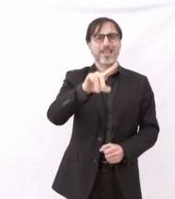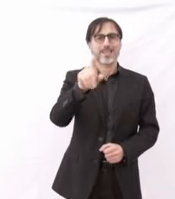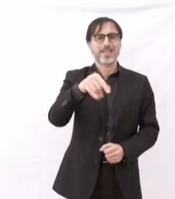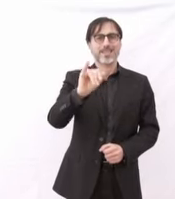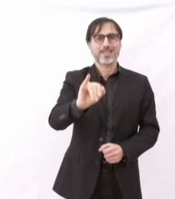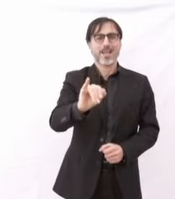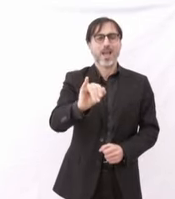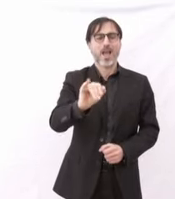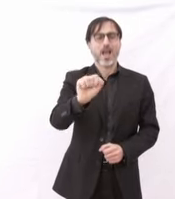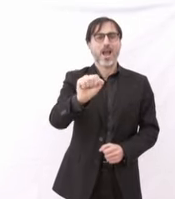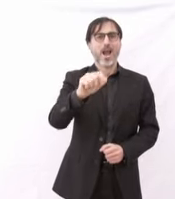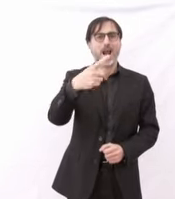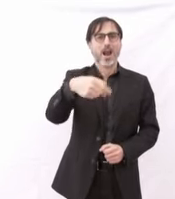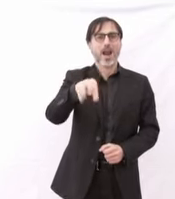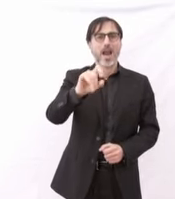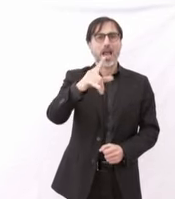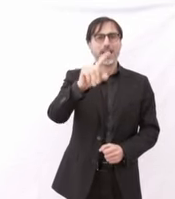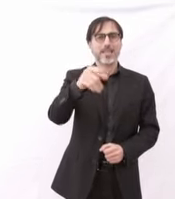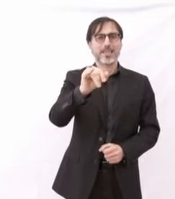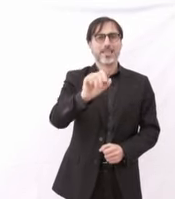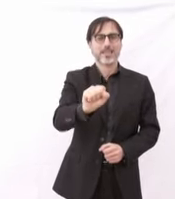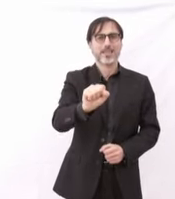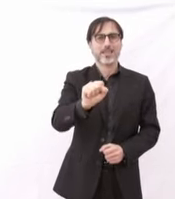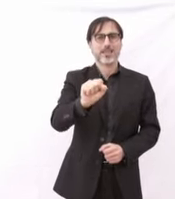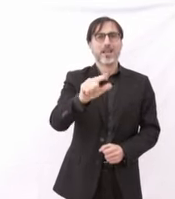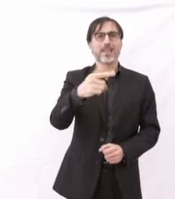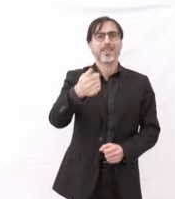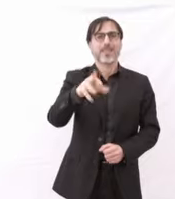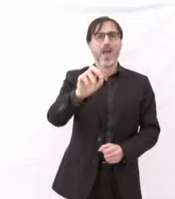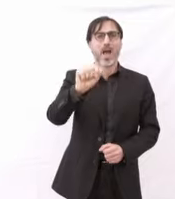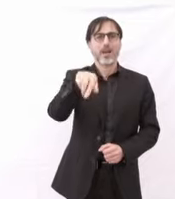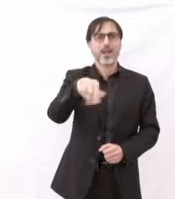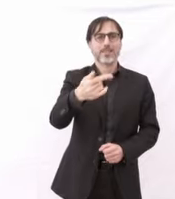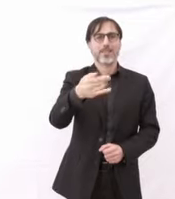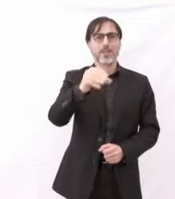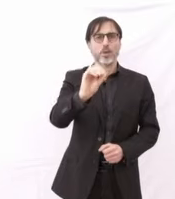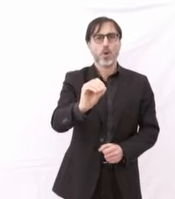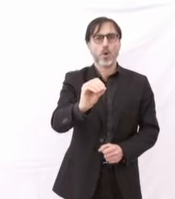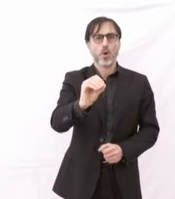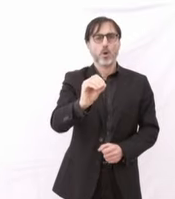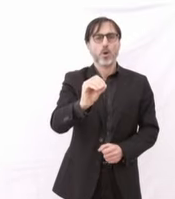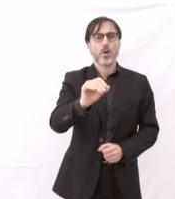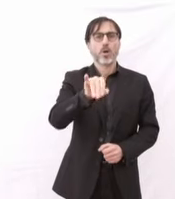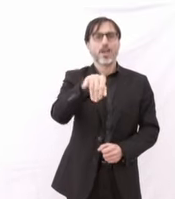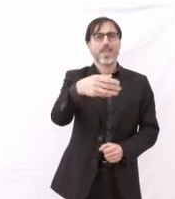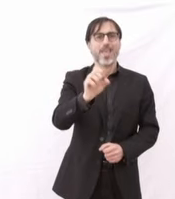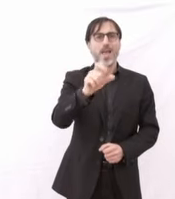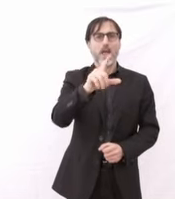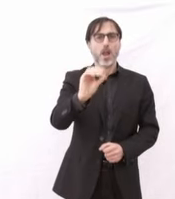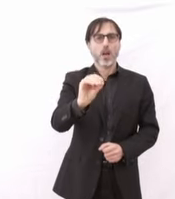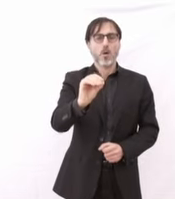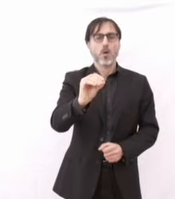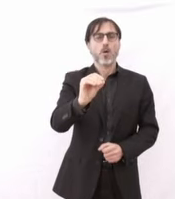Caurana Galizia, Anna Rosa Tarantino, Bruno Iello,